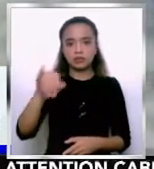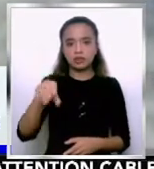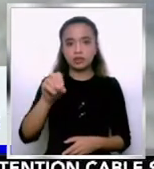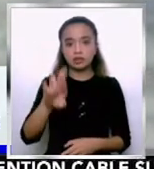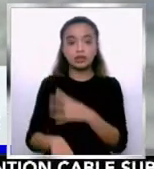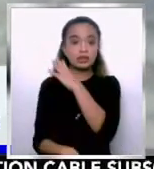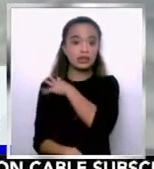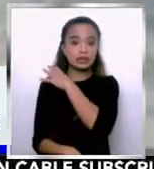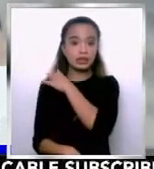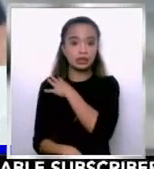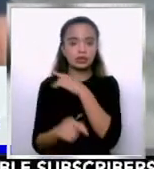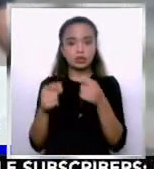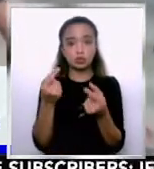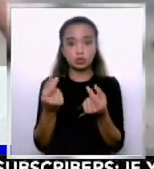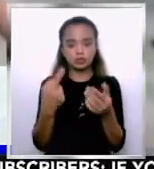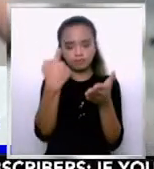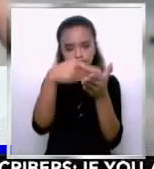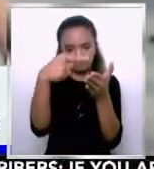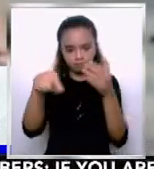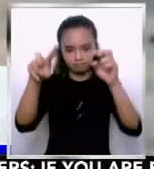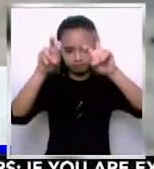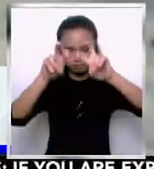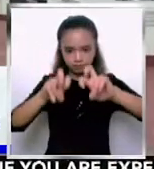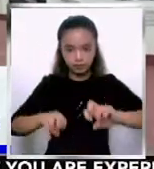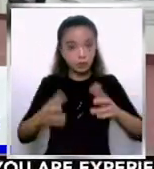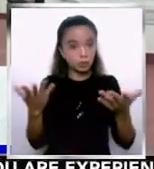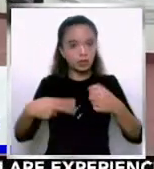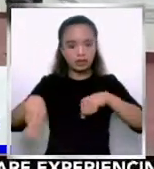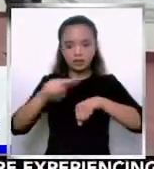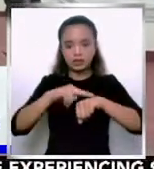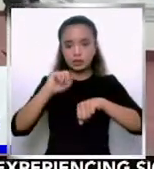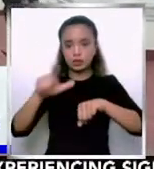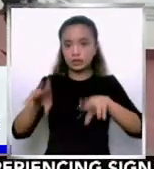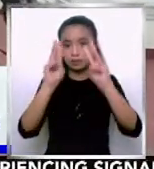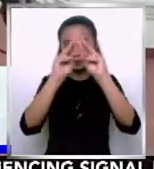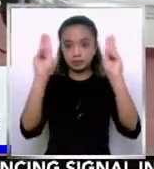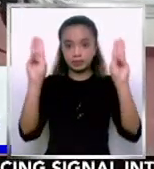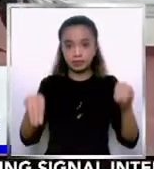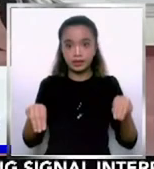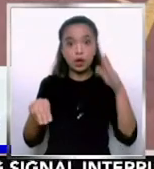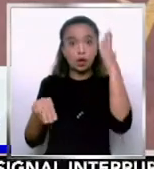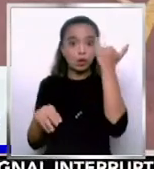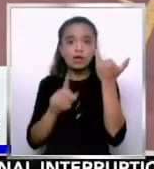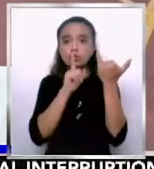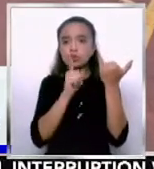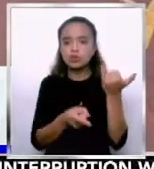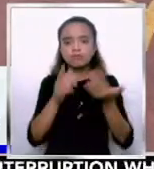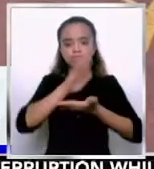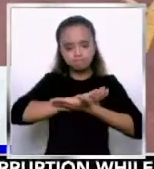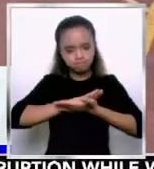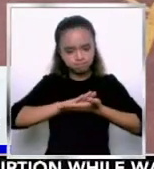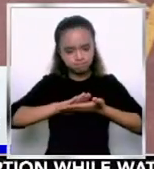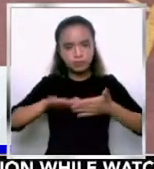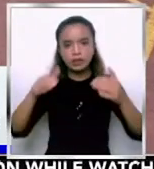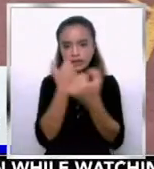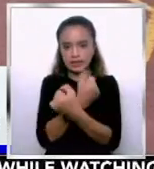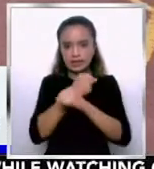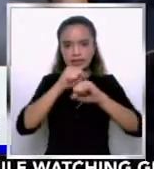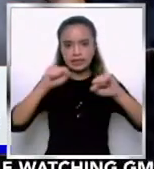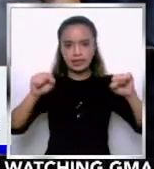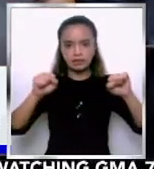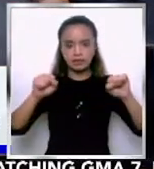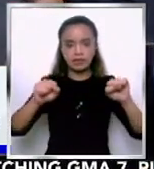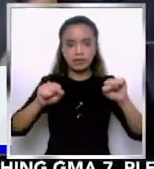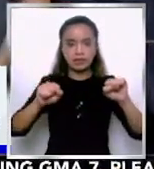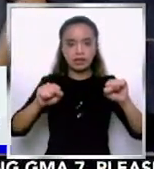nag-walkthrough inspection kaninang umaga sa National Museum of Fine Arts. Ito'y upang tiyakin na magiging maayos at ligtas ang venue ng inaugurasyon